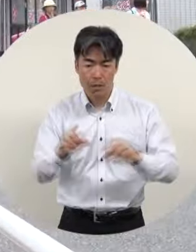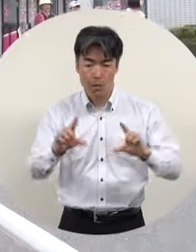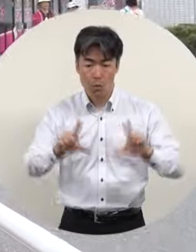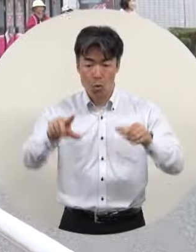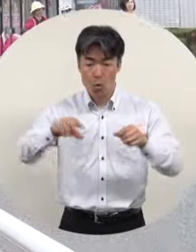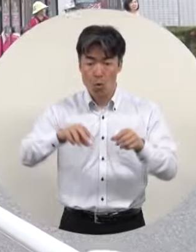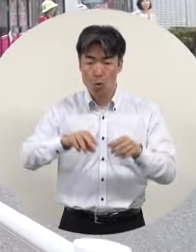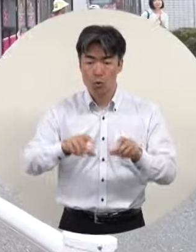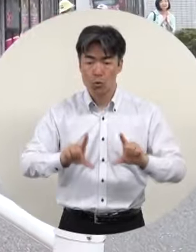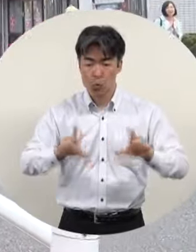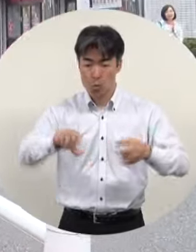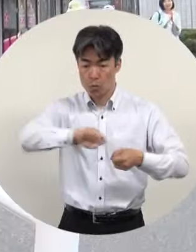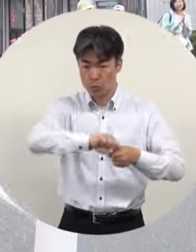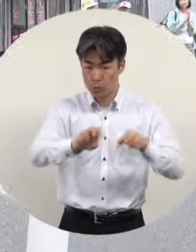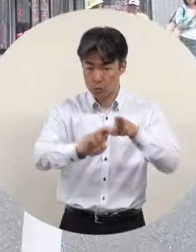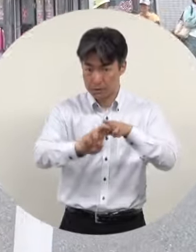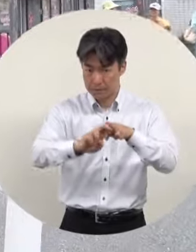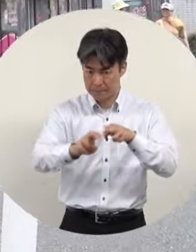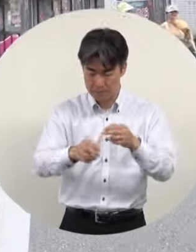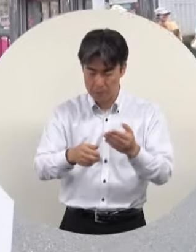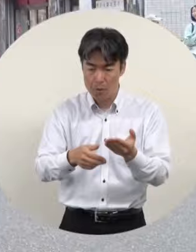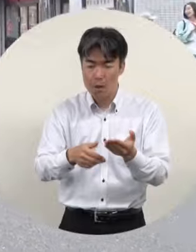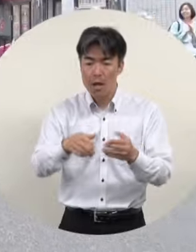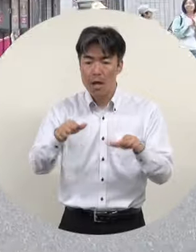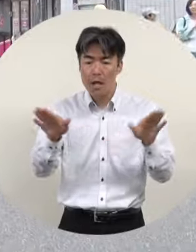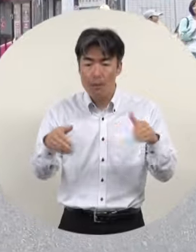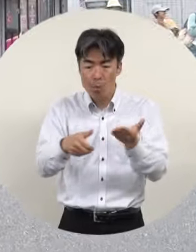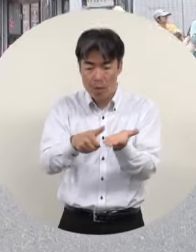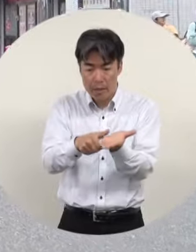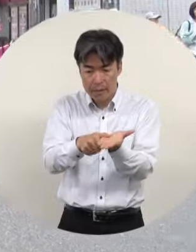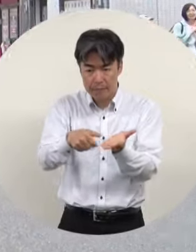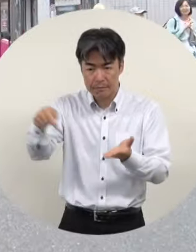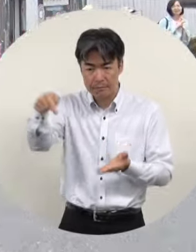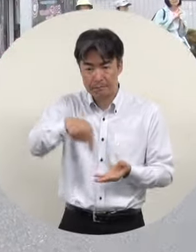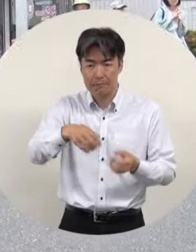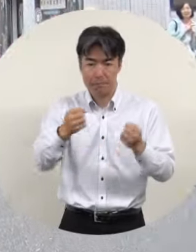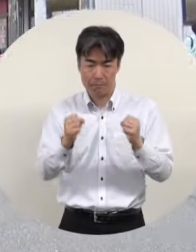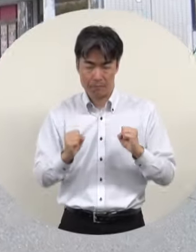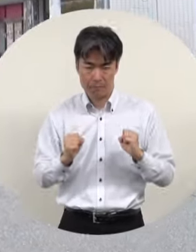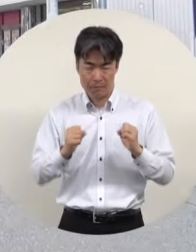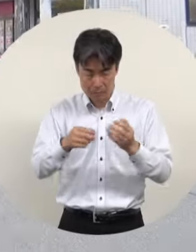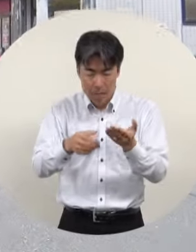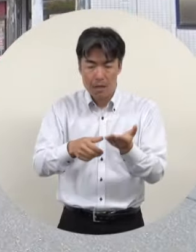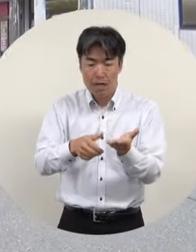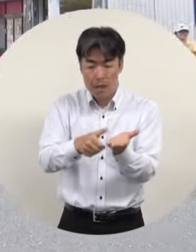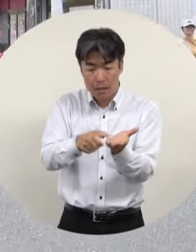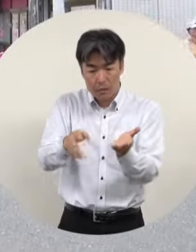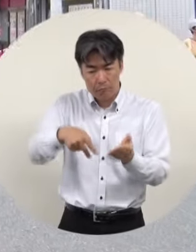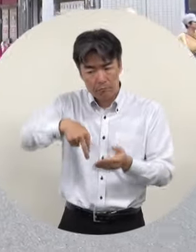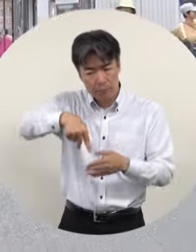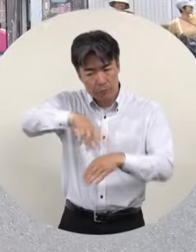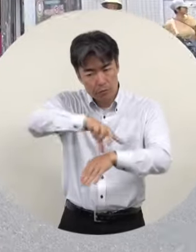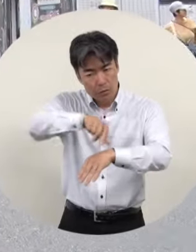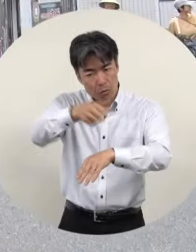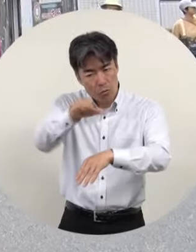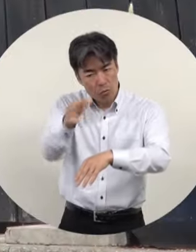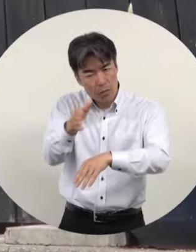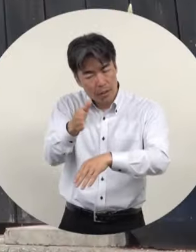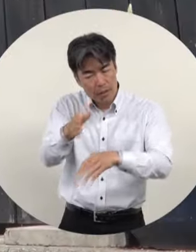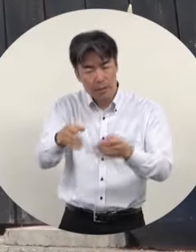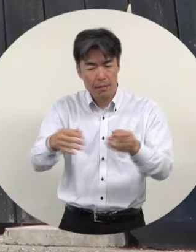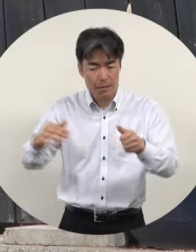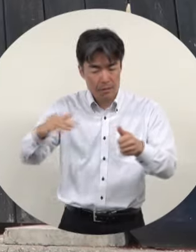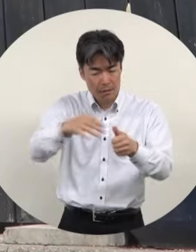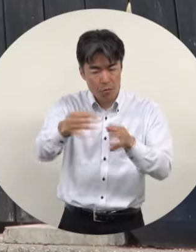東武スカイツリーライン蒲生駅の近くにやってきました。駅から徒歩5分のところに人気のお店があると聞いているんですが、